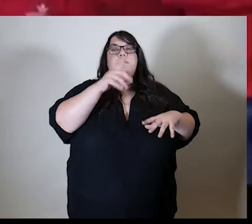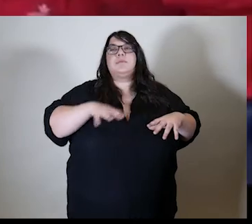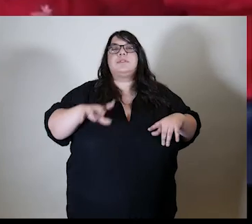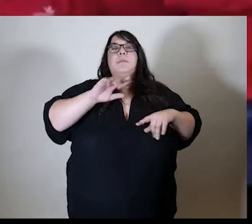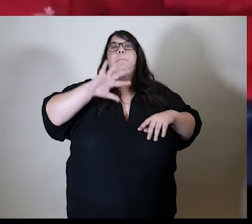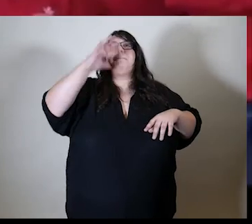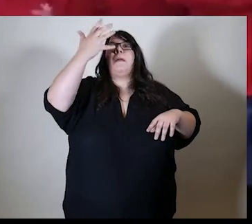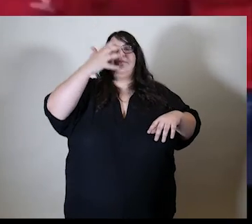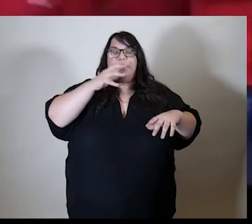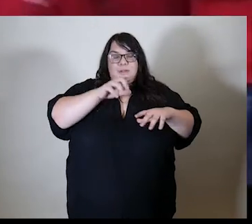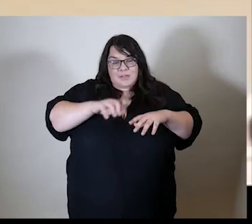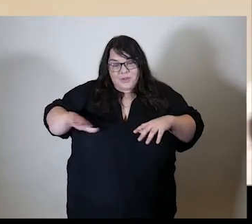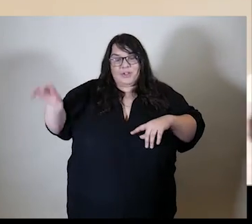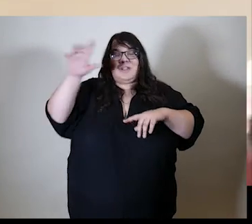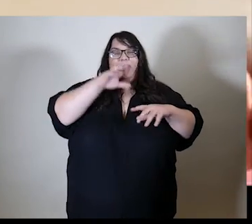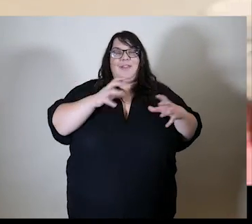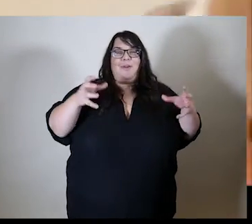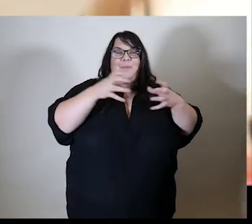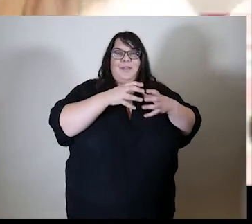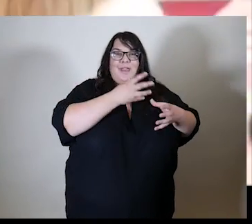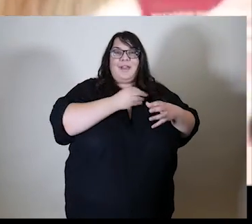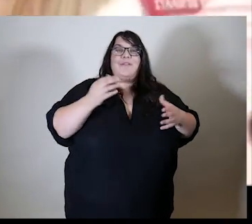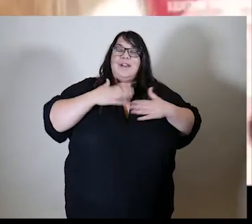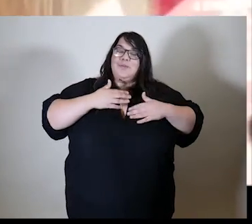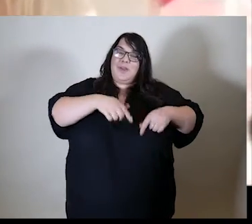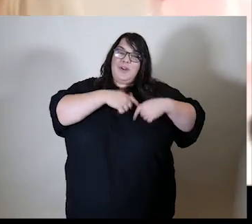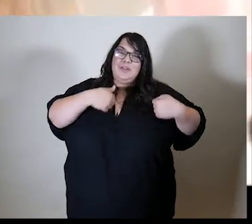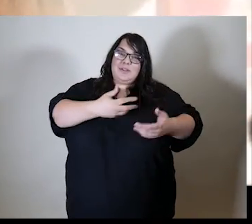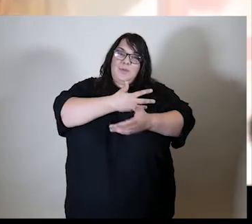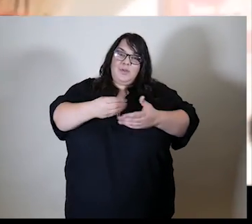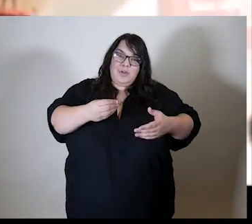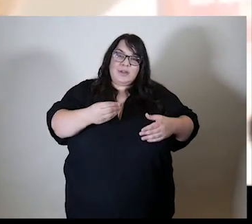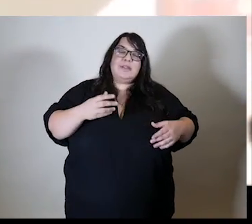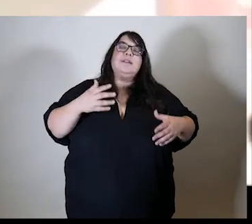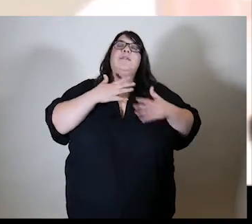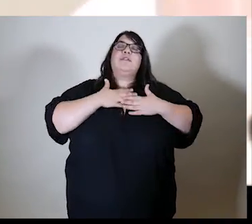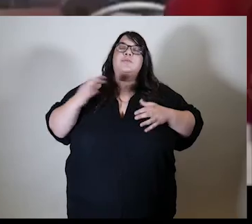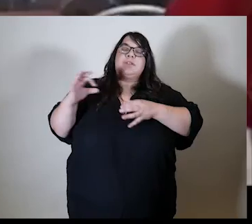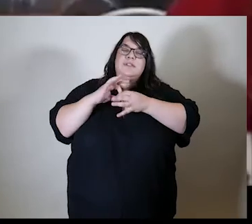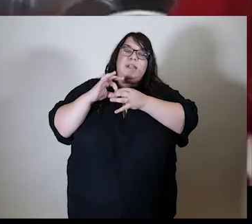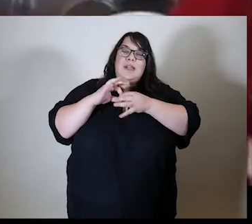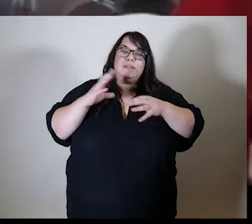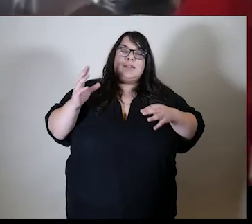5 μεγαλύτερους συλλόγους της χώρας. Ευχαριστούμε θερμά όλους τους εθελοντές αιμοδότες και τους συνεργάτες μας